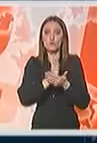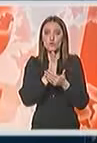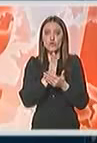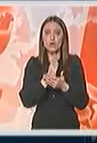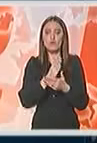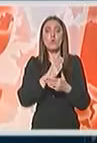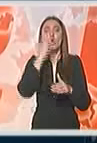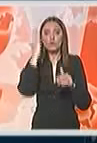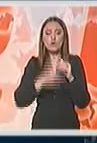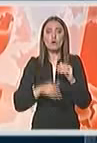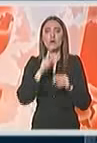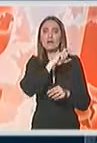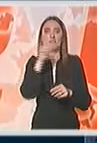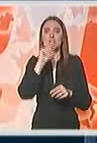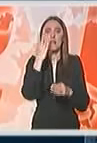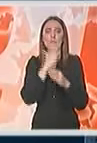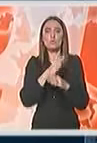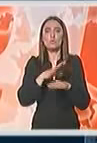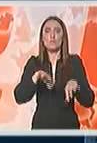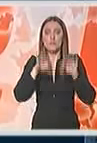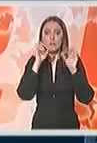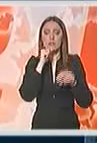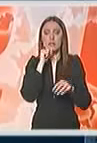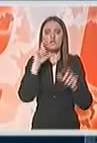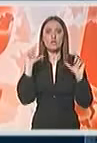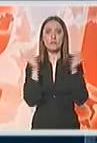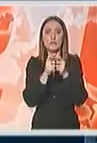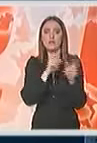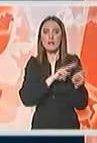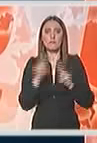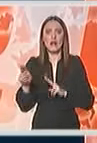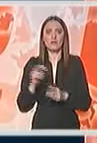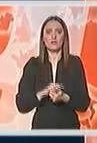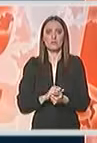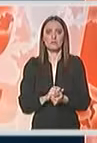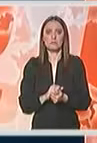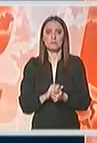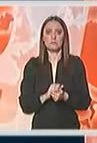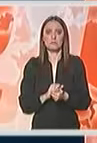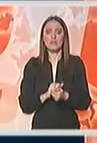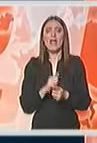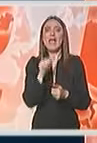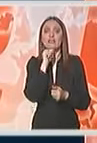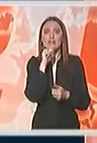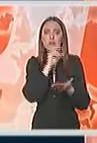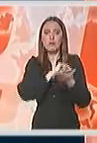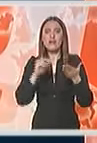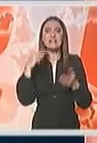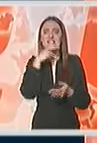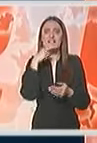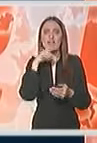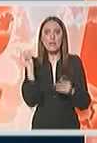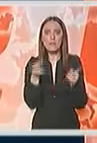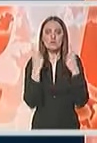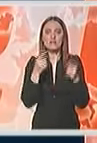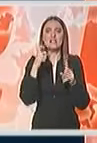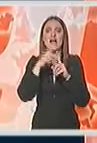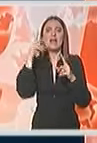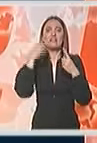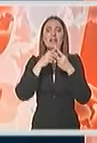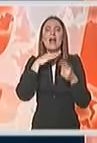sve dok počinioci ne budu identifikovani i privedeni pravdi. Interpol je izdao crvenu poternicu za